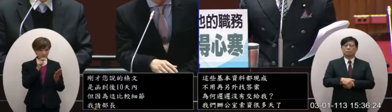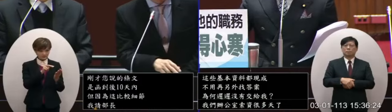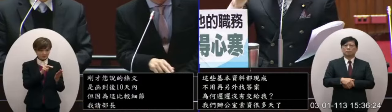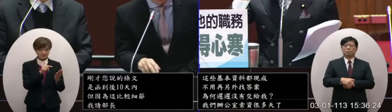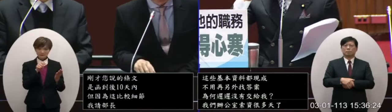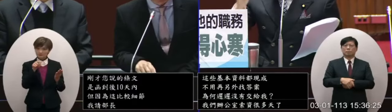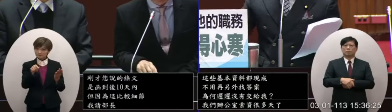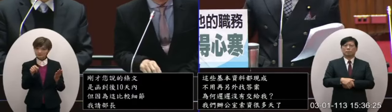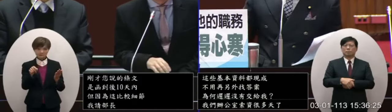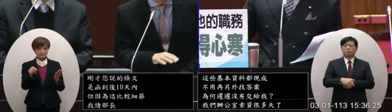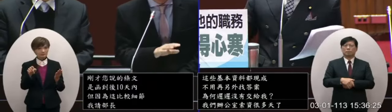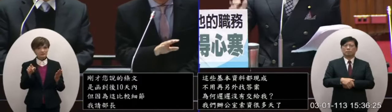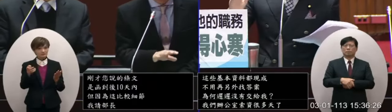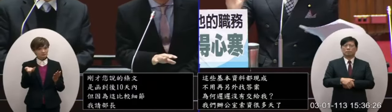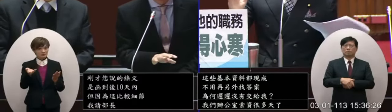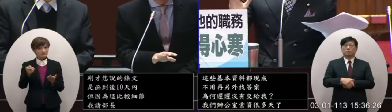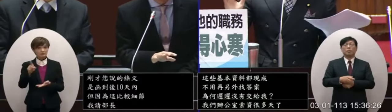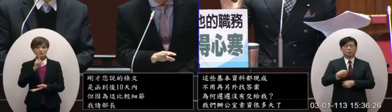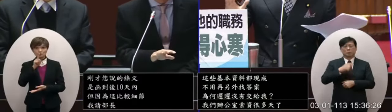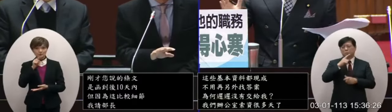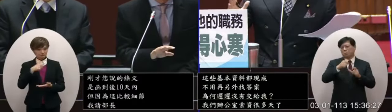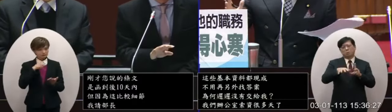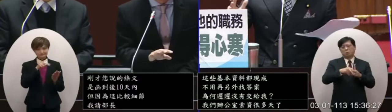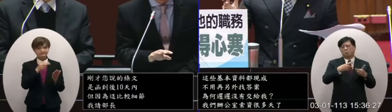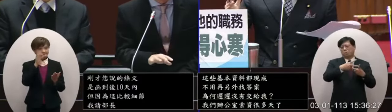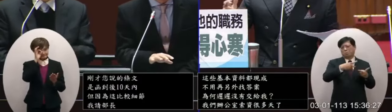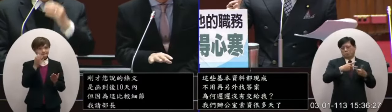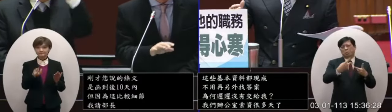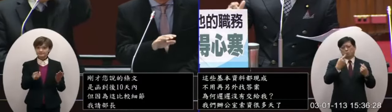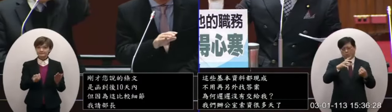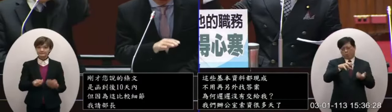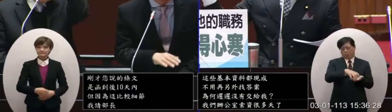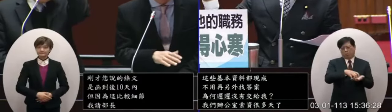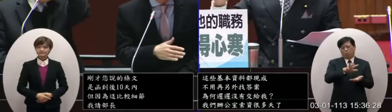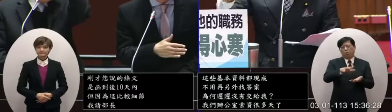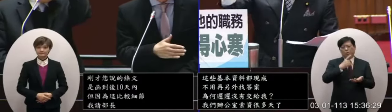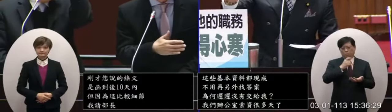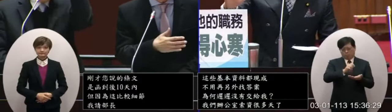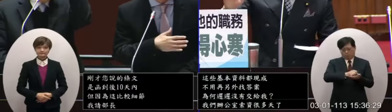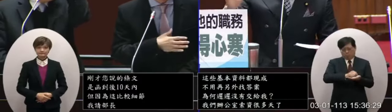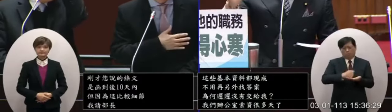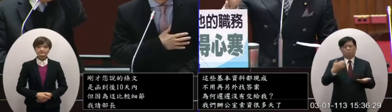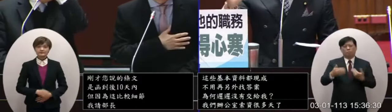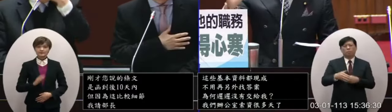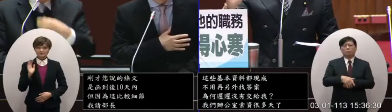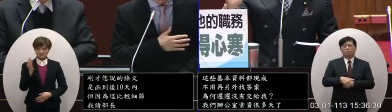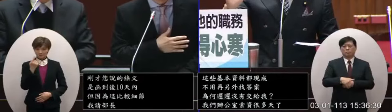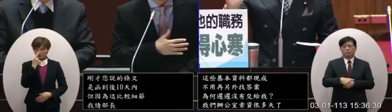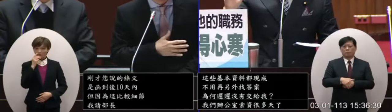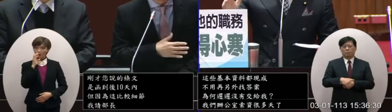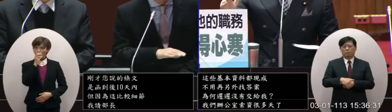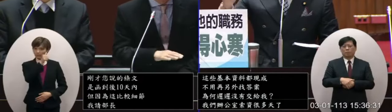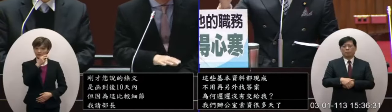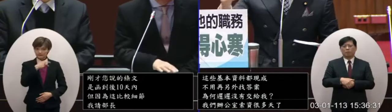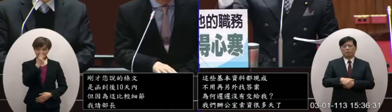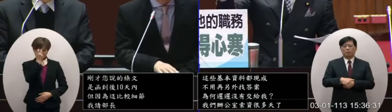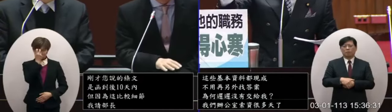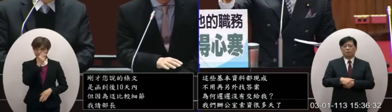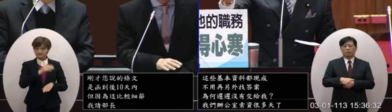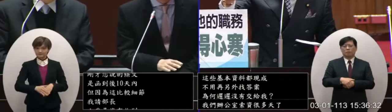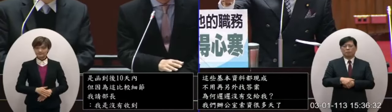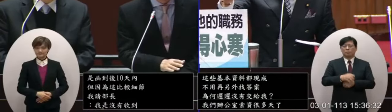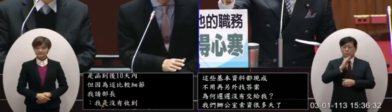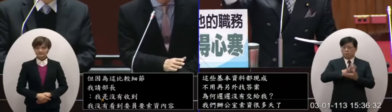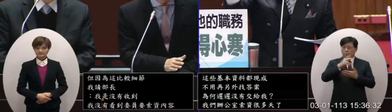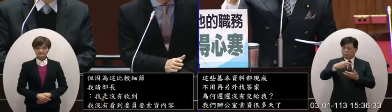所知的内容了哈。 我想我们公文来往都会有证据的哈，白纸黑字没关系， 我会回去再查查看。 我后面有一